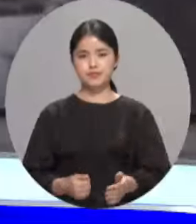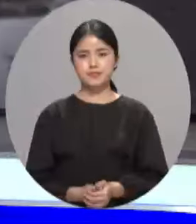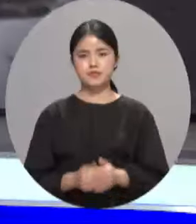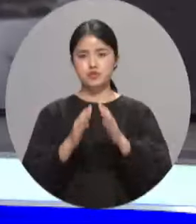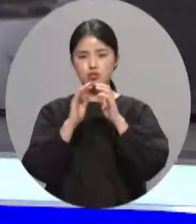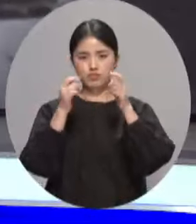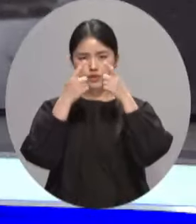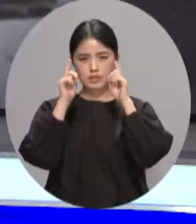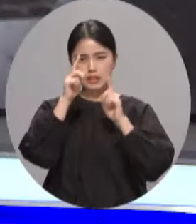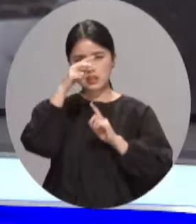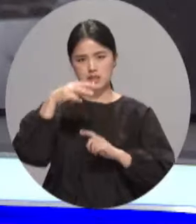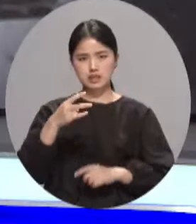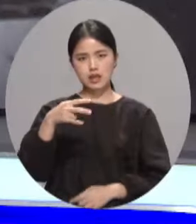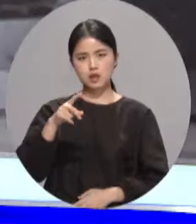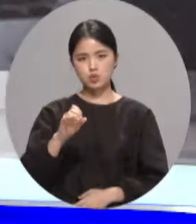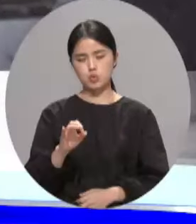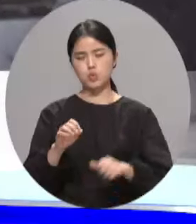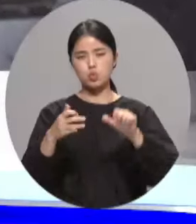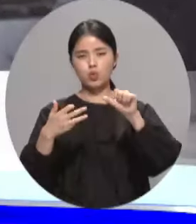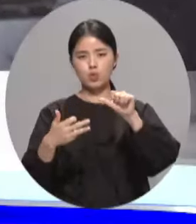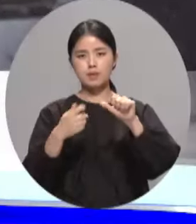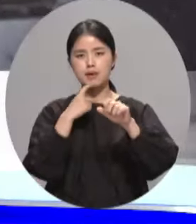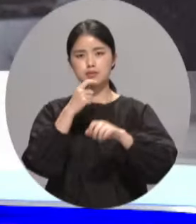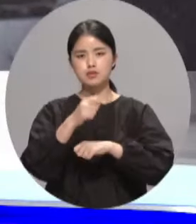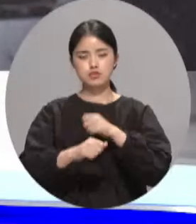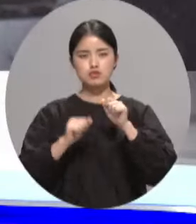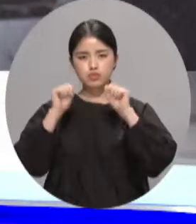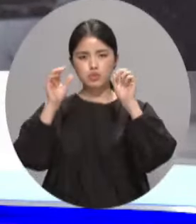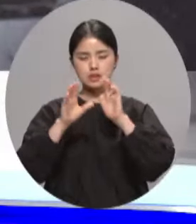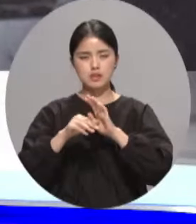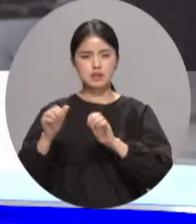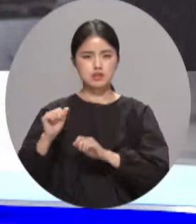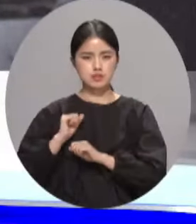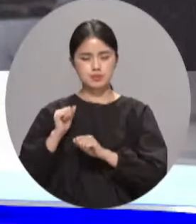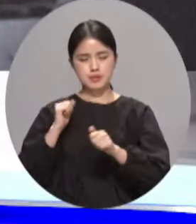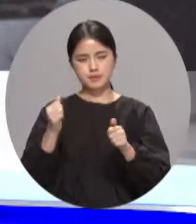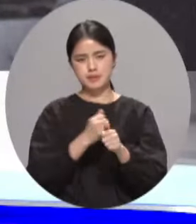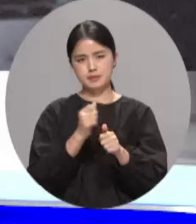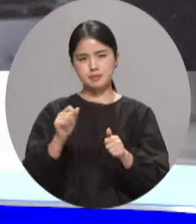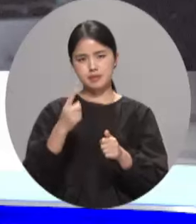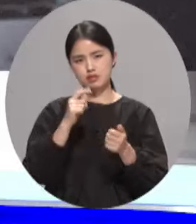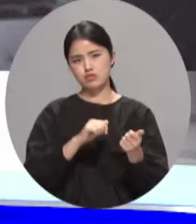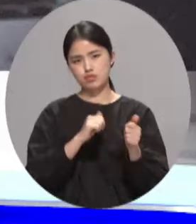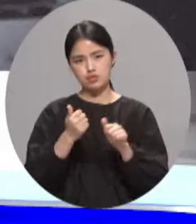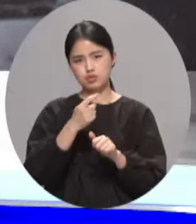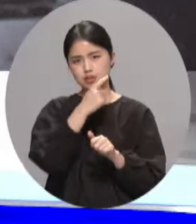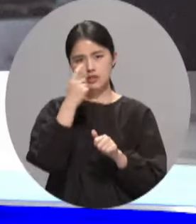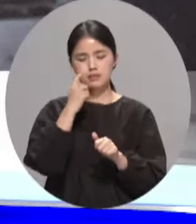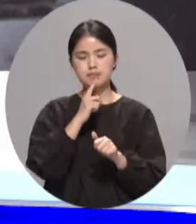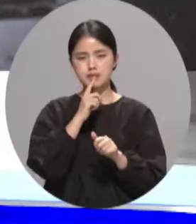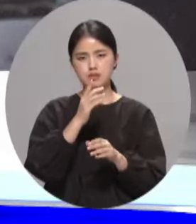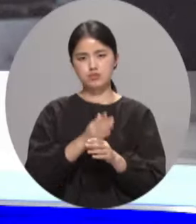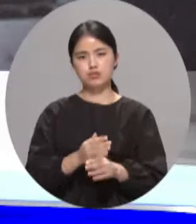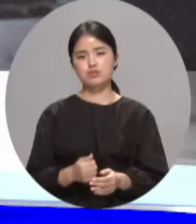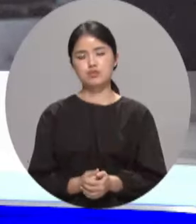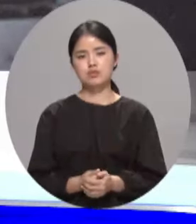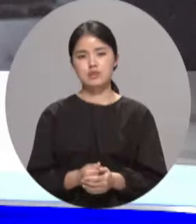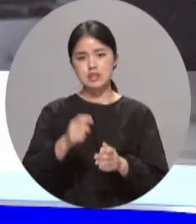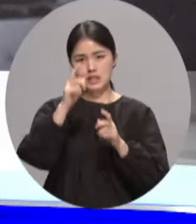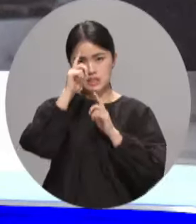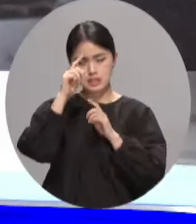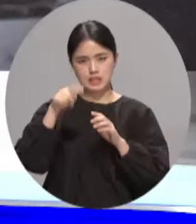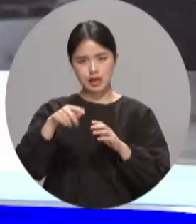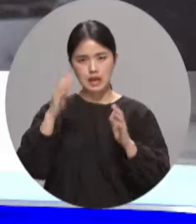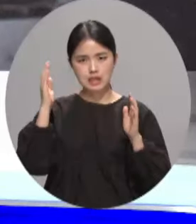전북대 이세종 열사가 5.18 민주화운동 당시 계엄군의 구타로 숨졌다는 증언들이 힘을 얻고 있습니다. 이 열사가